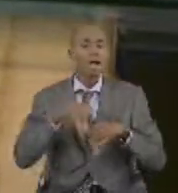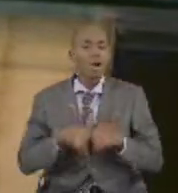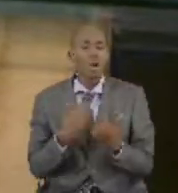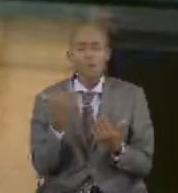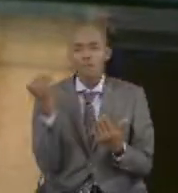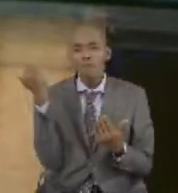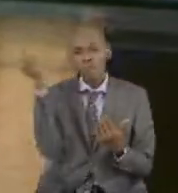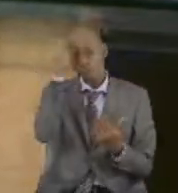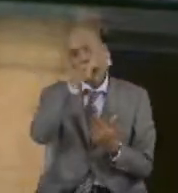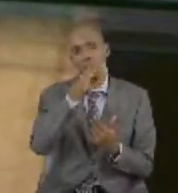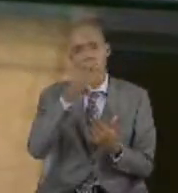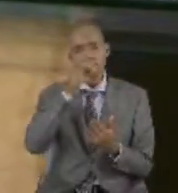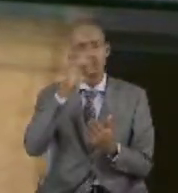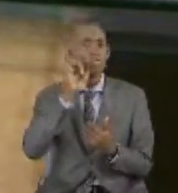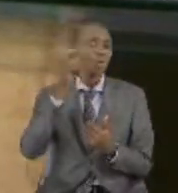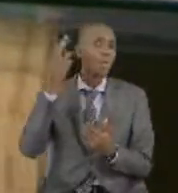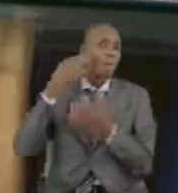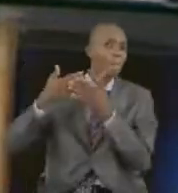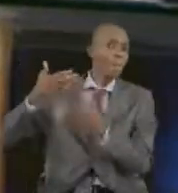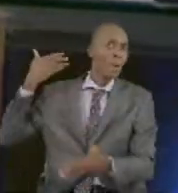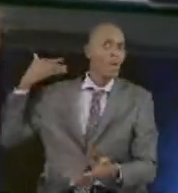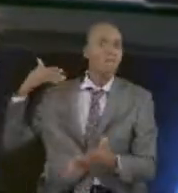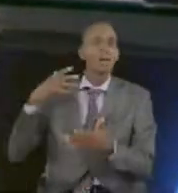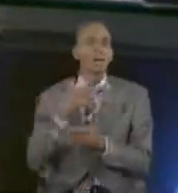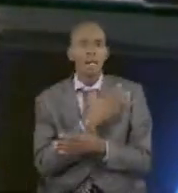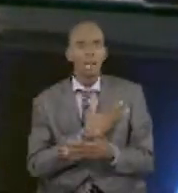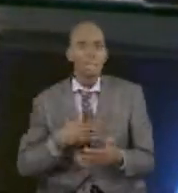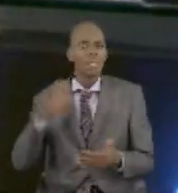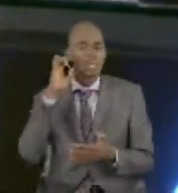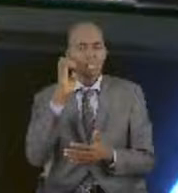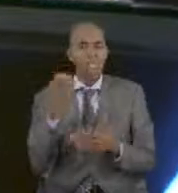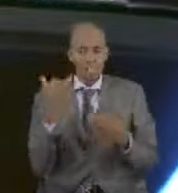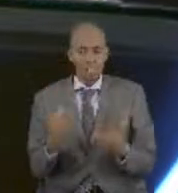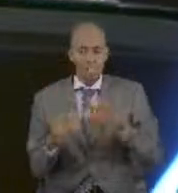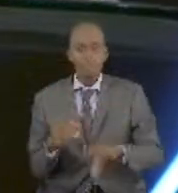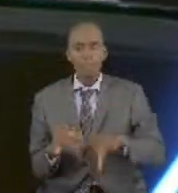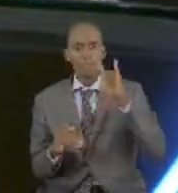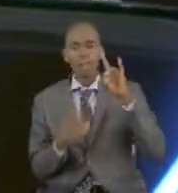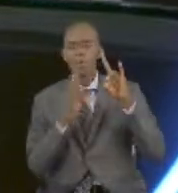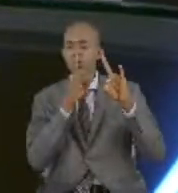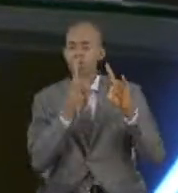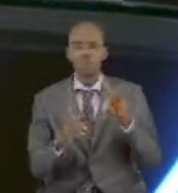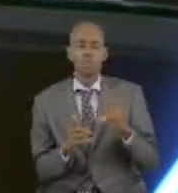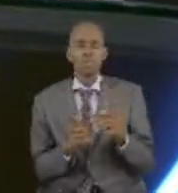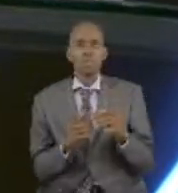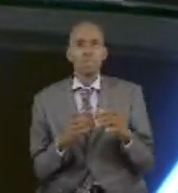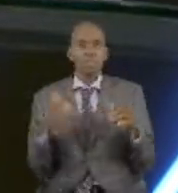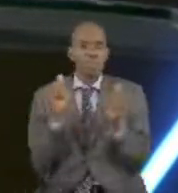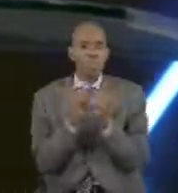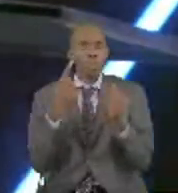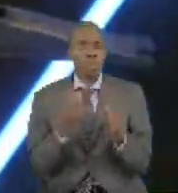été insensé, combien il s'est fait de mal, qu'il s'est vu comme il a combattu contre le mal véritable,